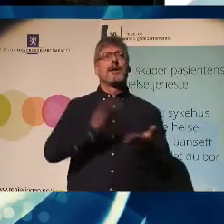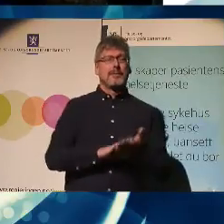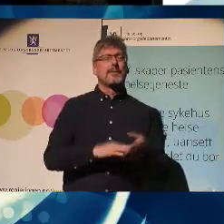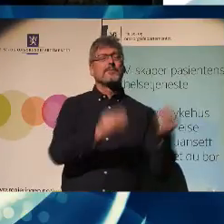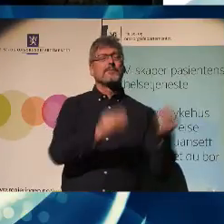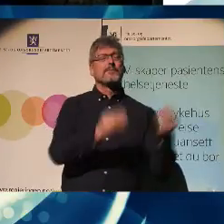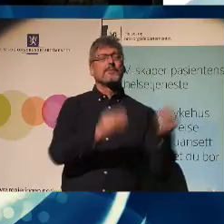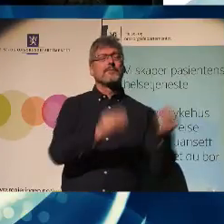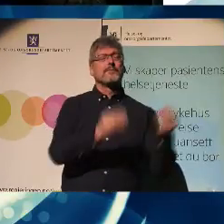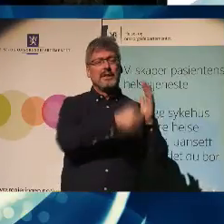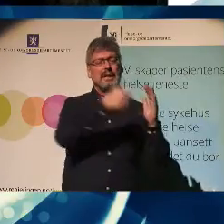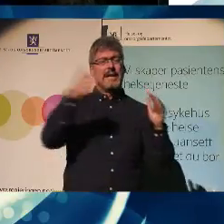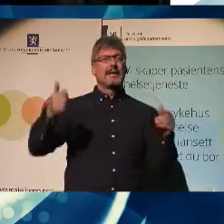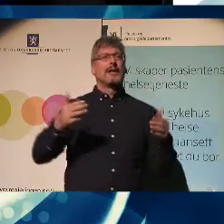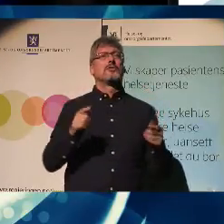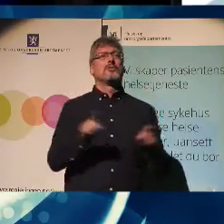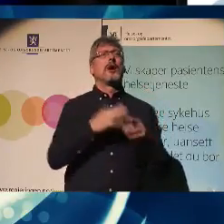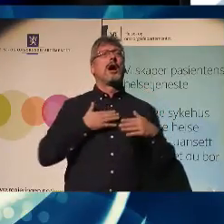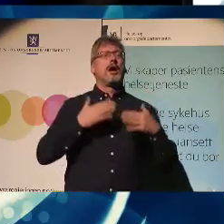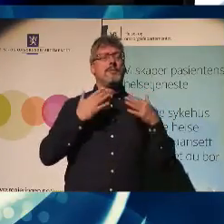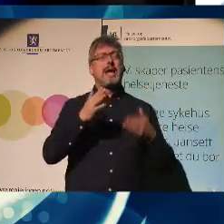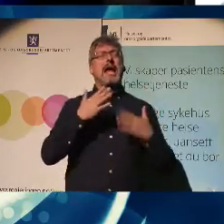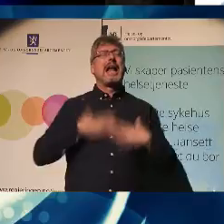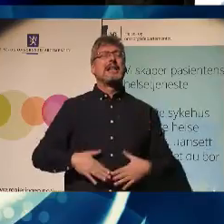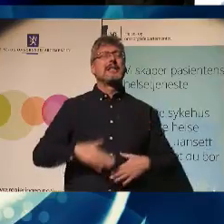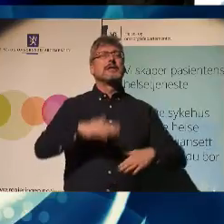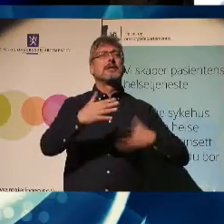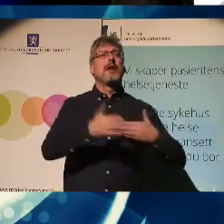utdanne ledere med helsefaglig basis.